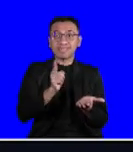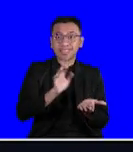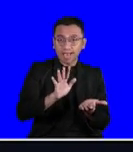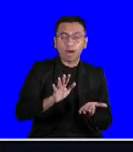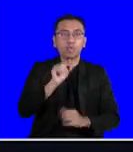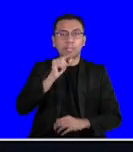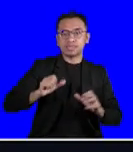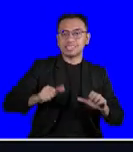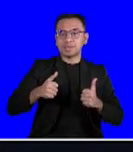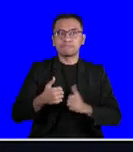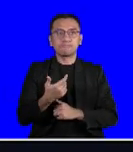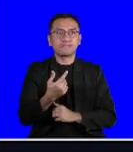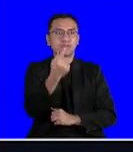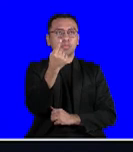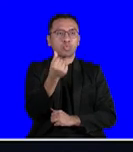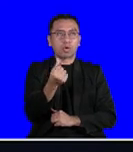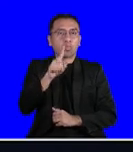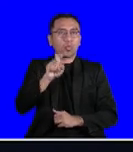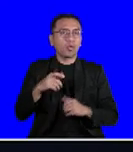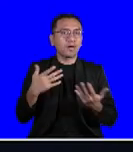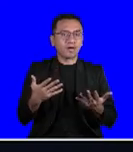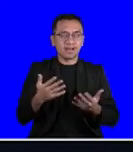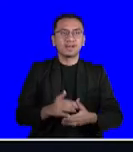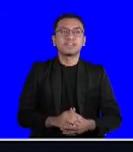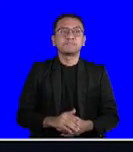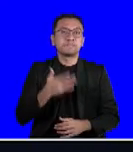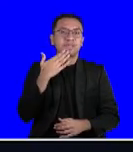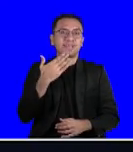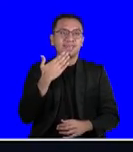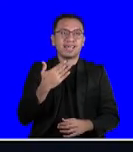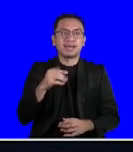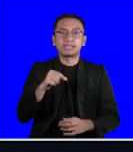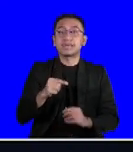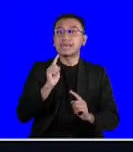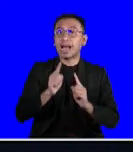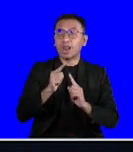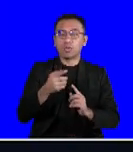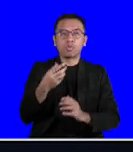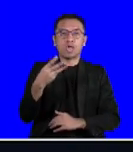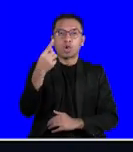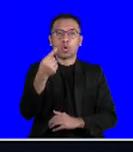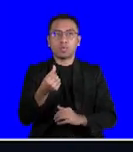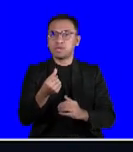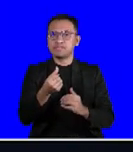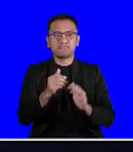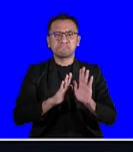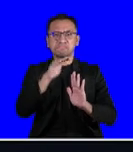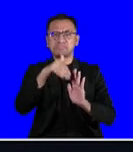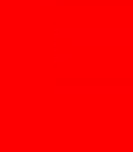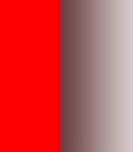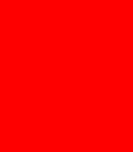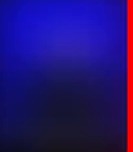kebutuhan finansial yang akan datang. Terutama saat menghadapi keadaan ekonomi yang tidak stabil seperti masa pandemi saat